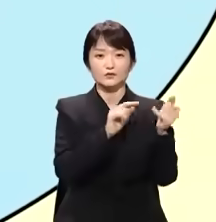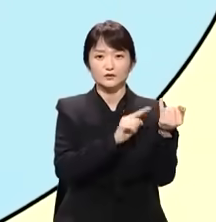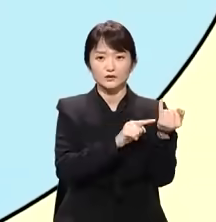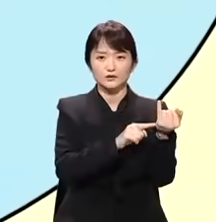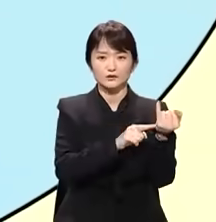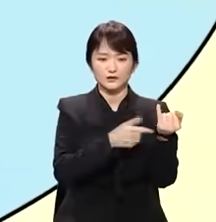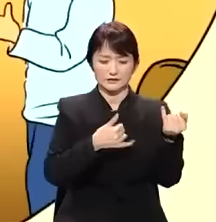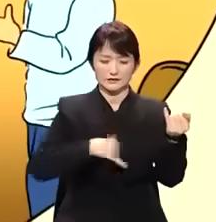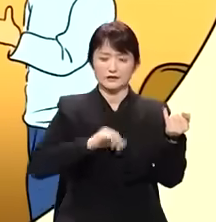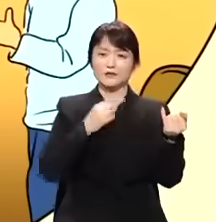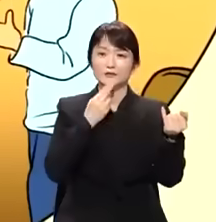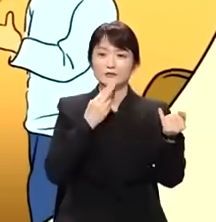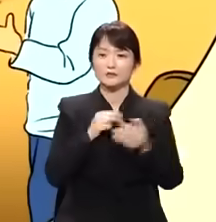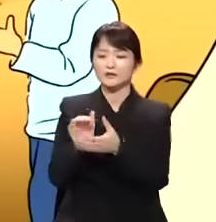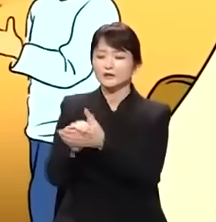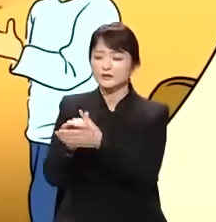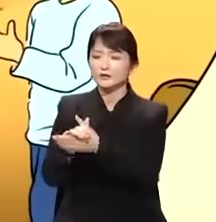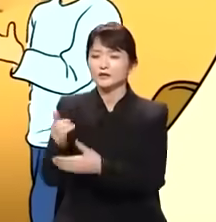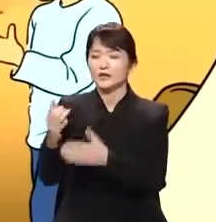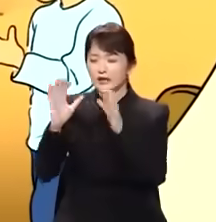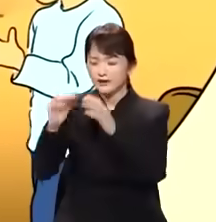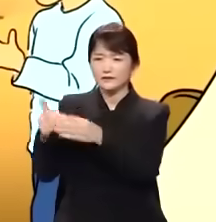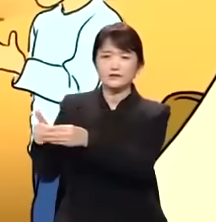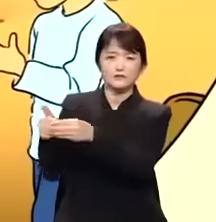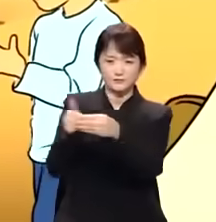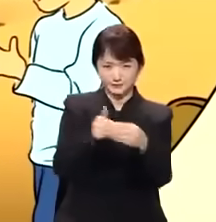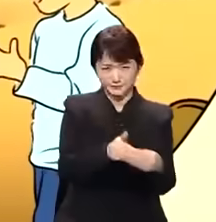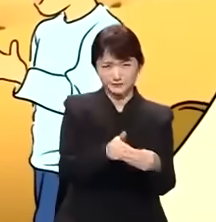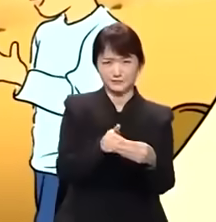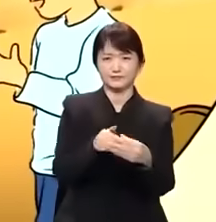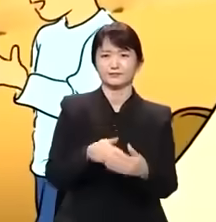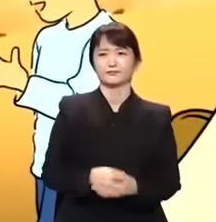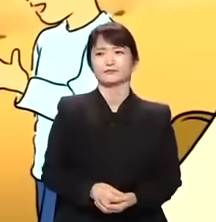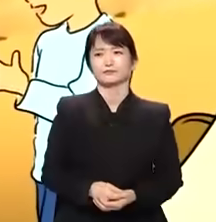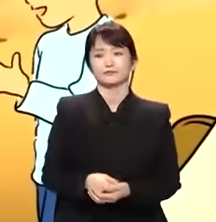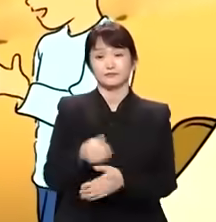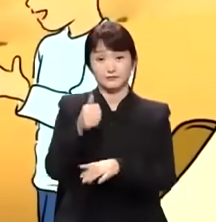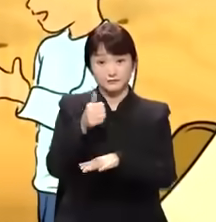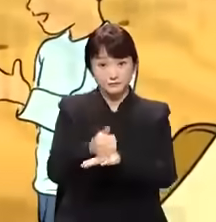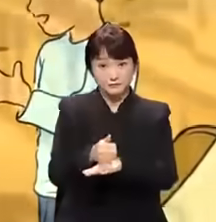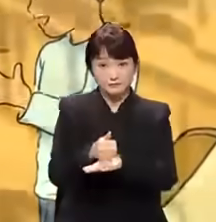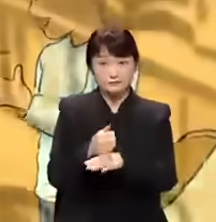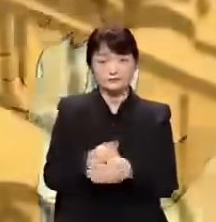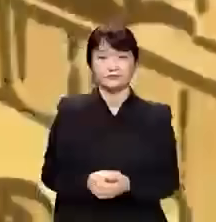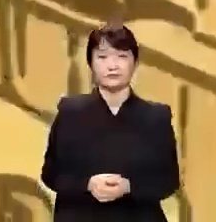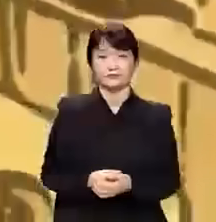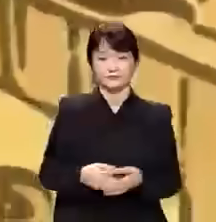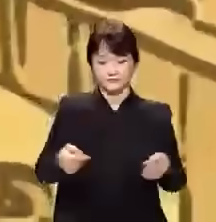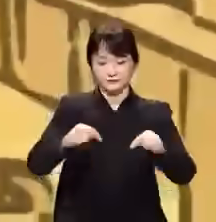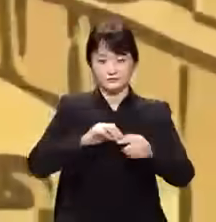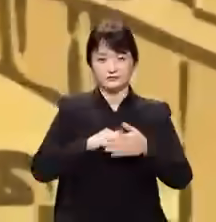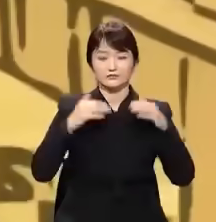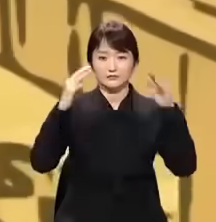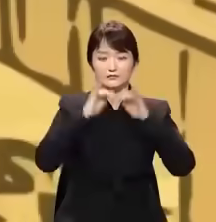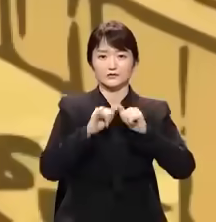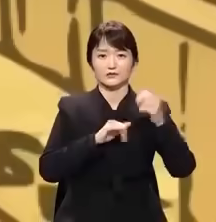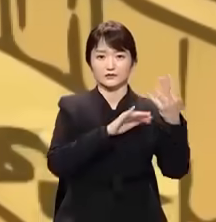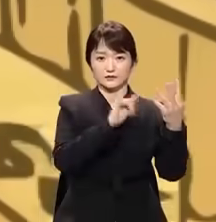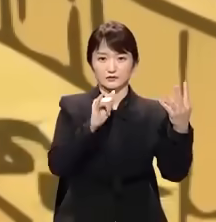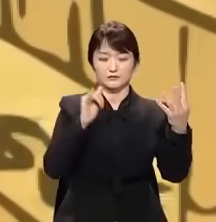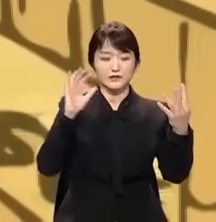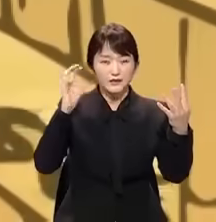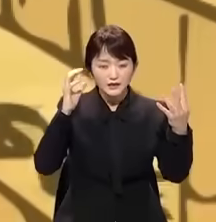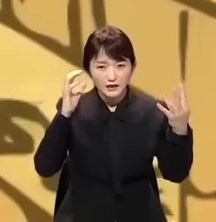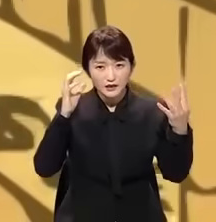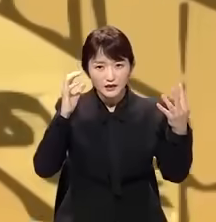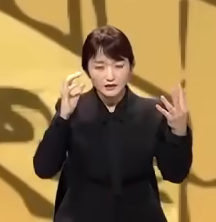친구들이 자기 아이들까지 데려오겠다고 한하는 바람에 결국여 인원이 성인 네명에 어린아이 다섯 명 총 아홉